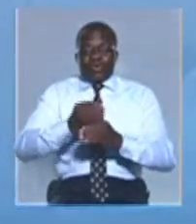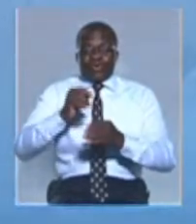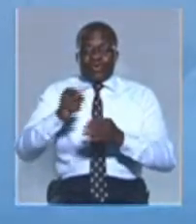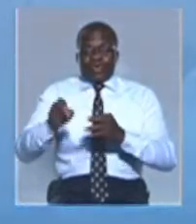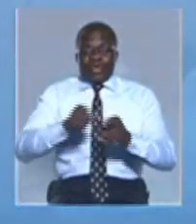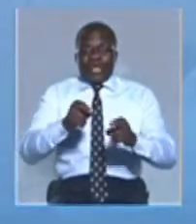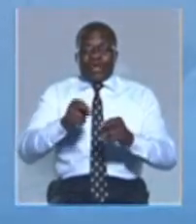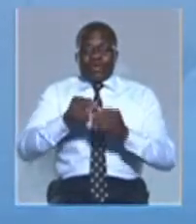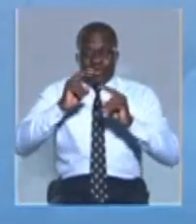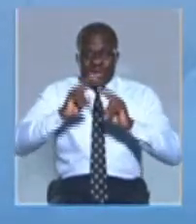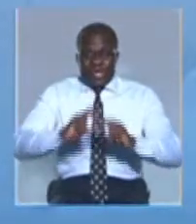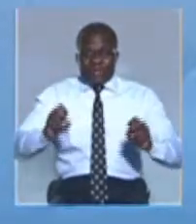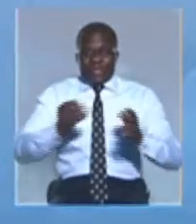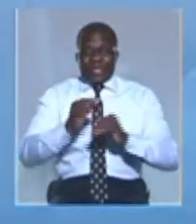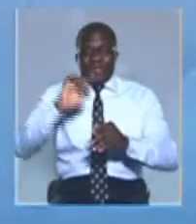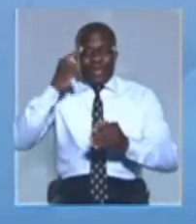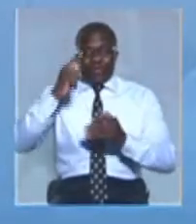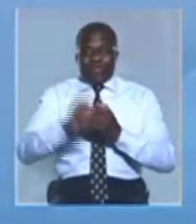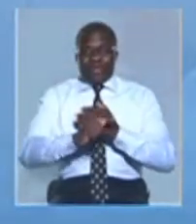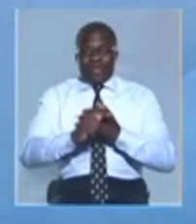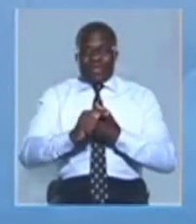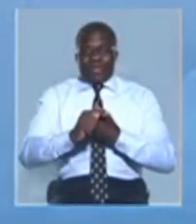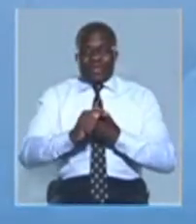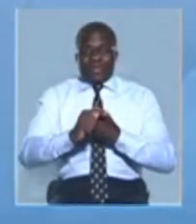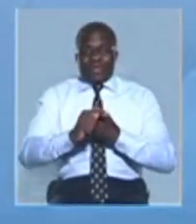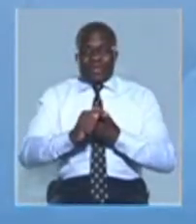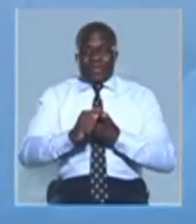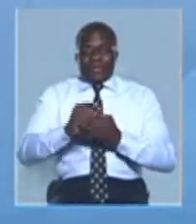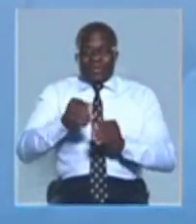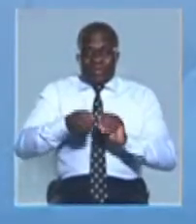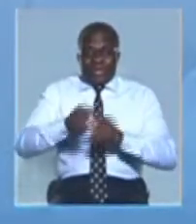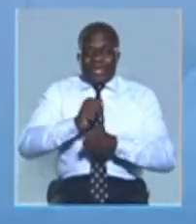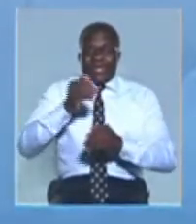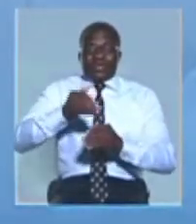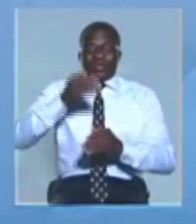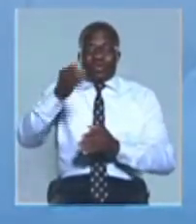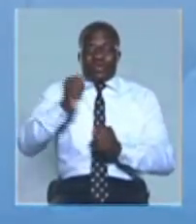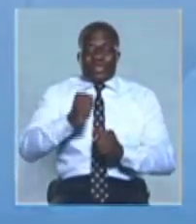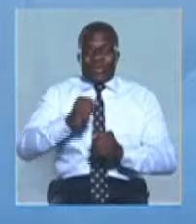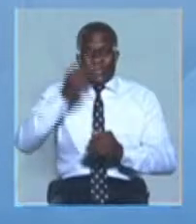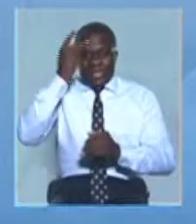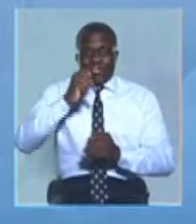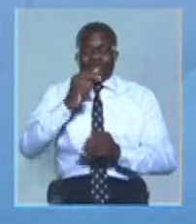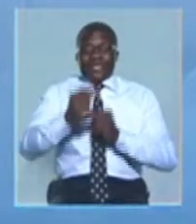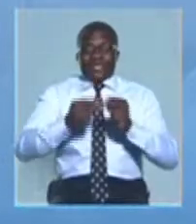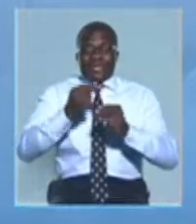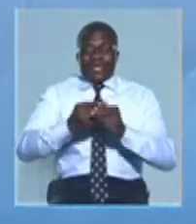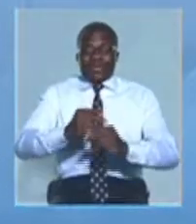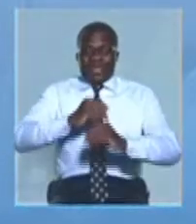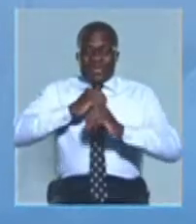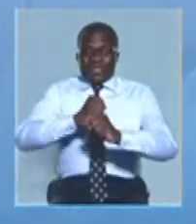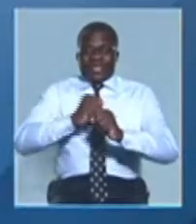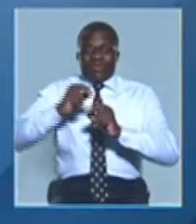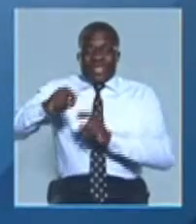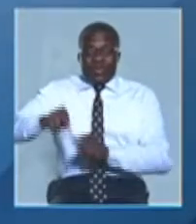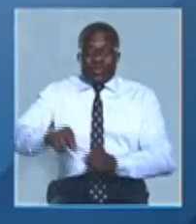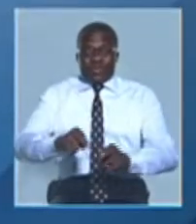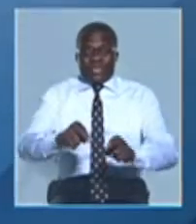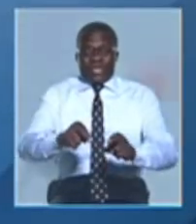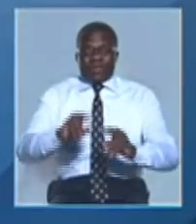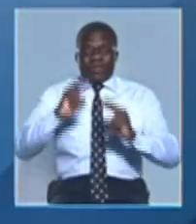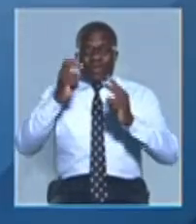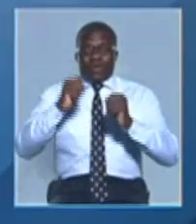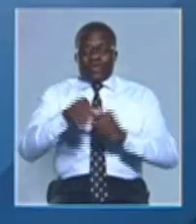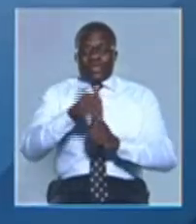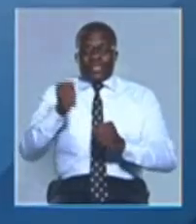déjà examiné par le gouvernement, l'adoption prochaine de la politique nationale de sécurité routière. Au